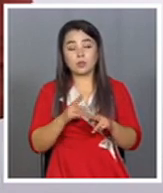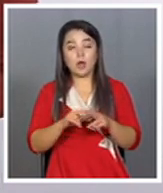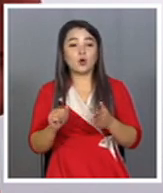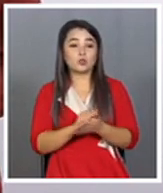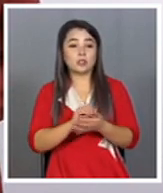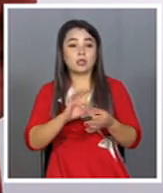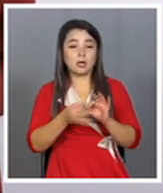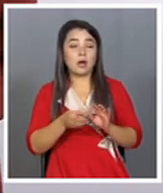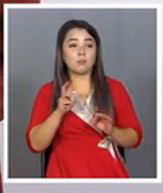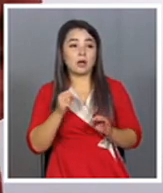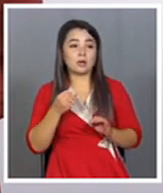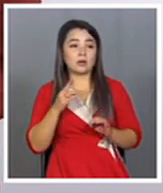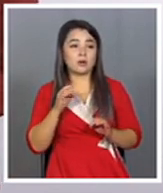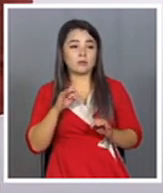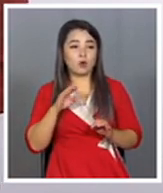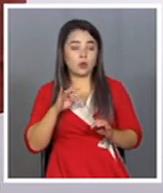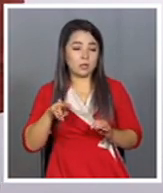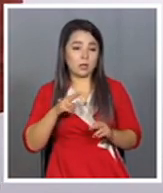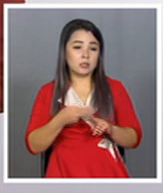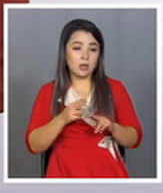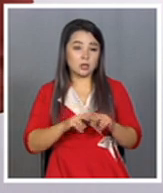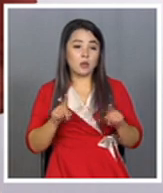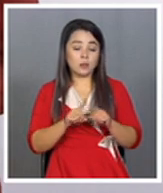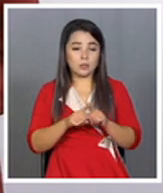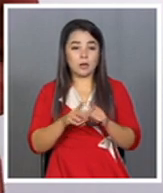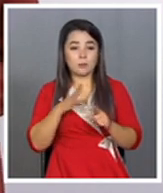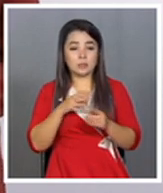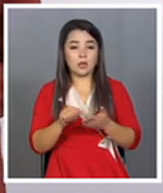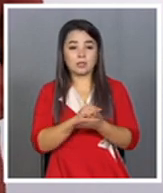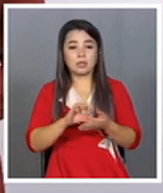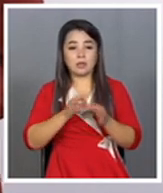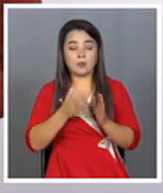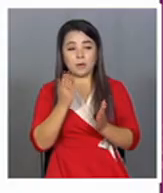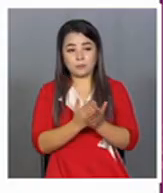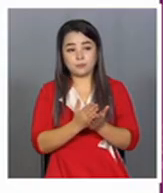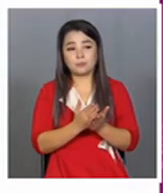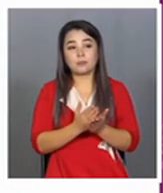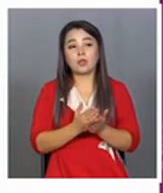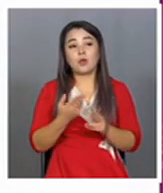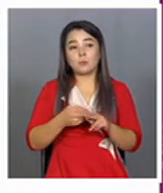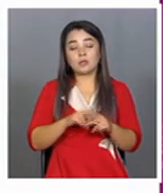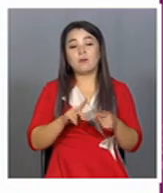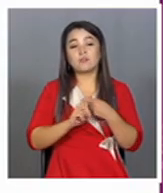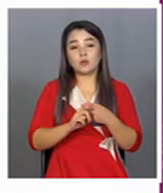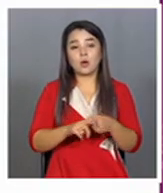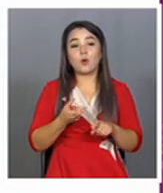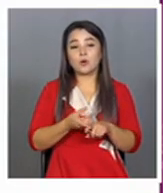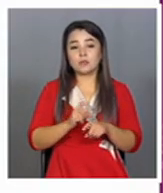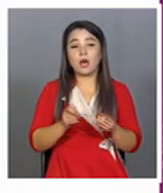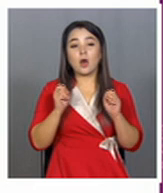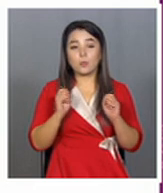құжаттарға Microsoft Word сияқты мәтіндік редактор құжаттары жатады. Бұл вирус өте